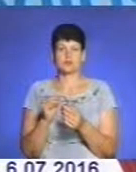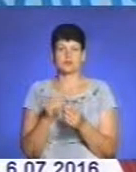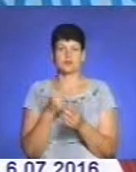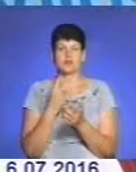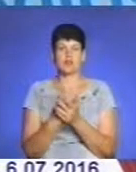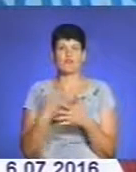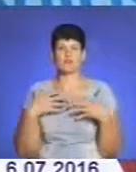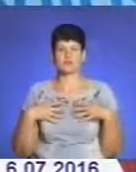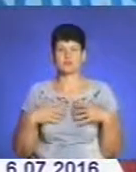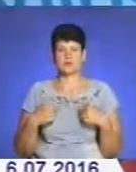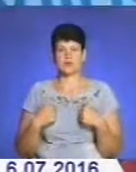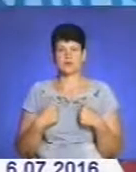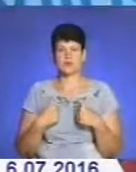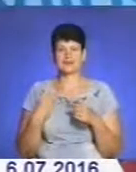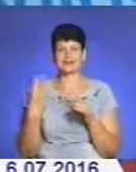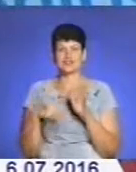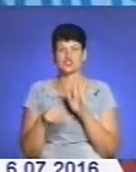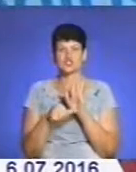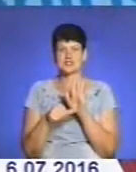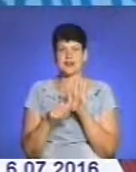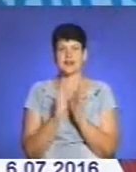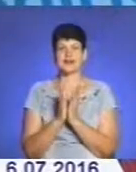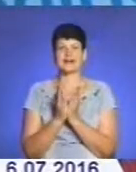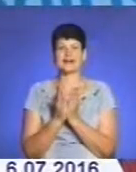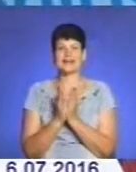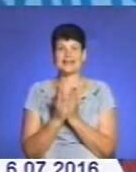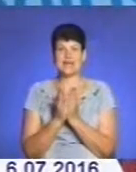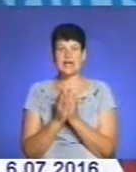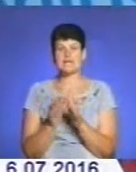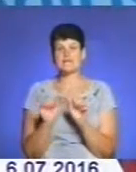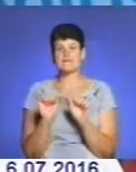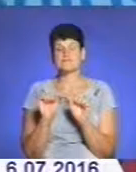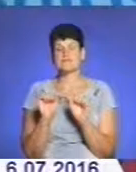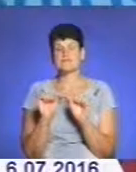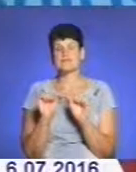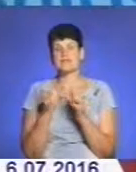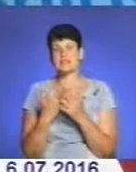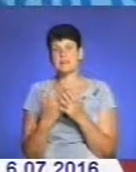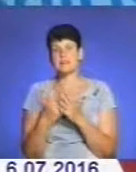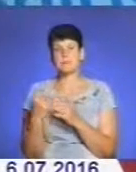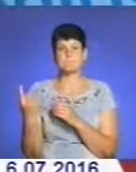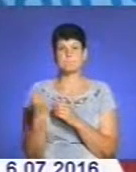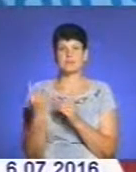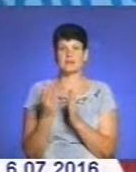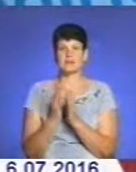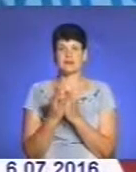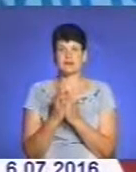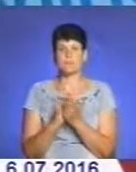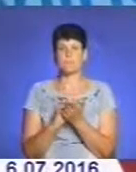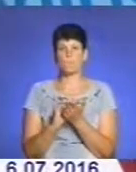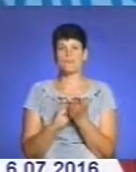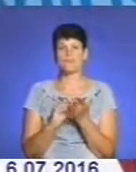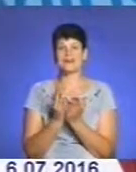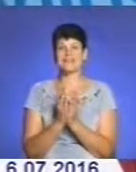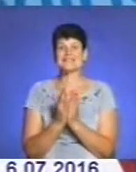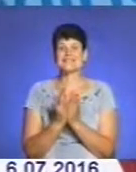Це моя 36-я книга і, мабуть, перша книга такої історичної публіцистики, тому що